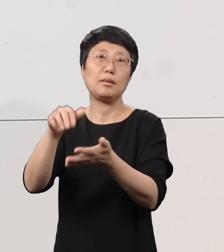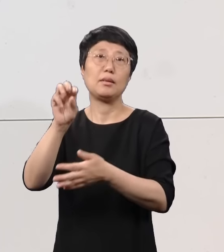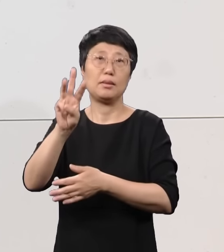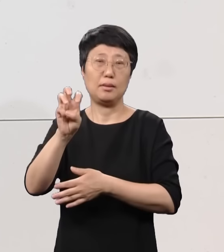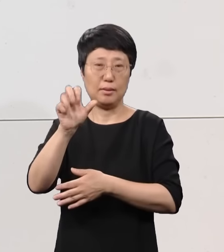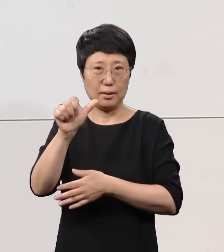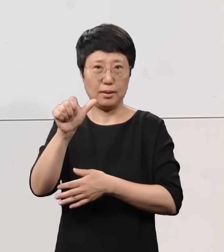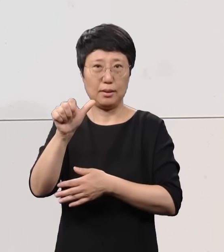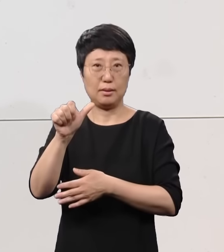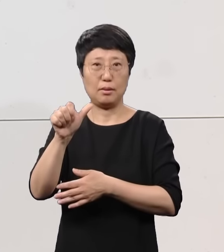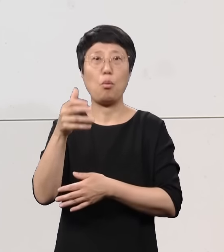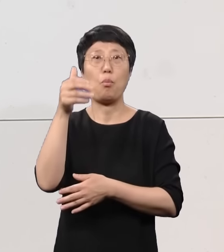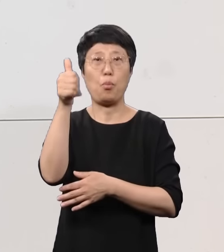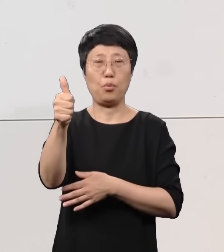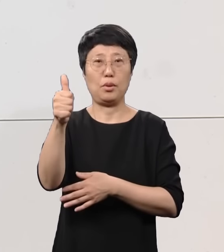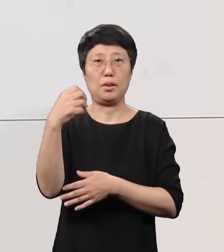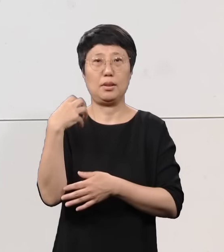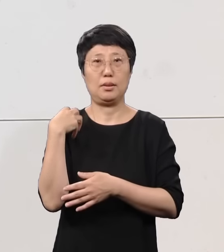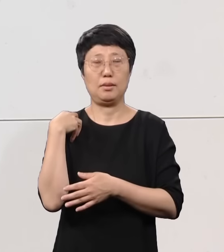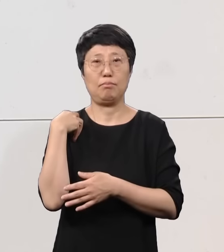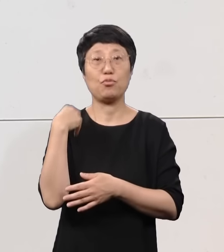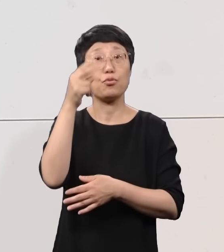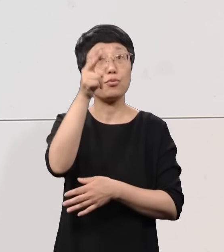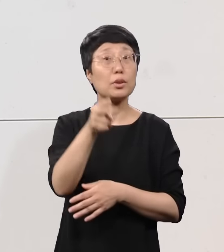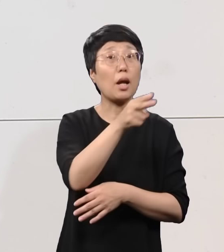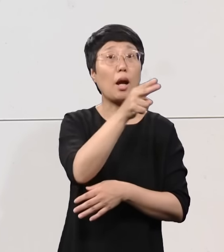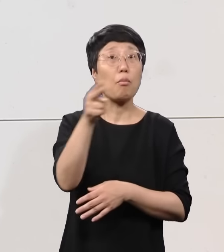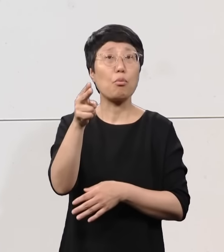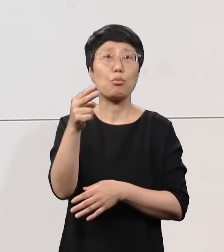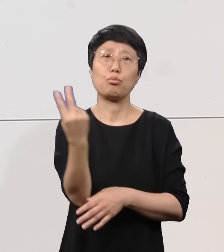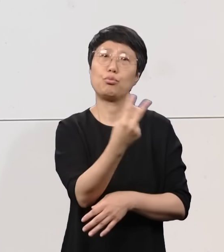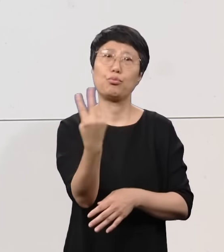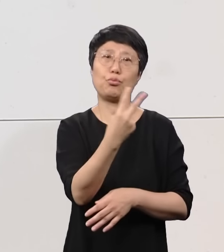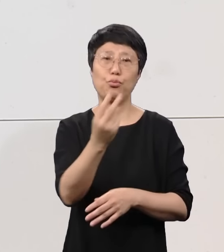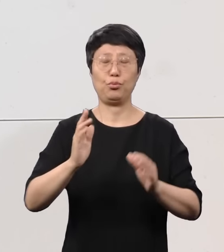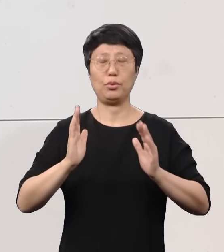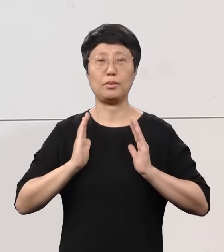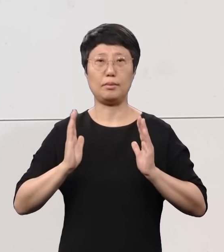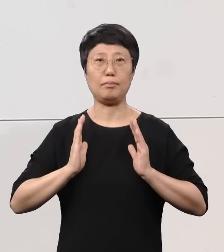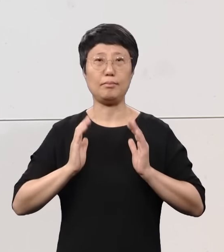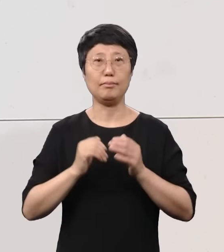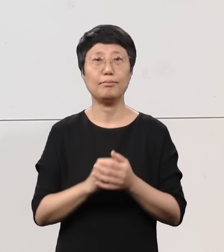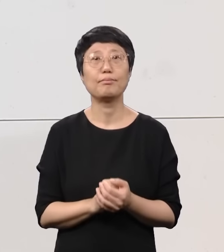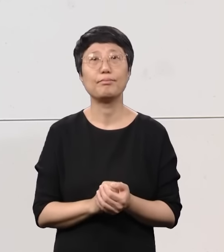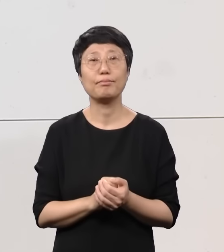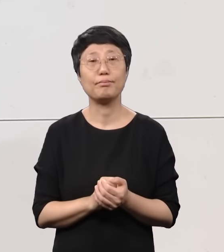본당신부 겸임 교도소 사목을 담당하고 있습니다